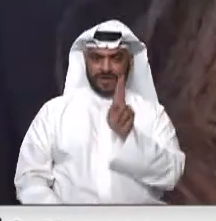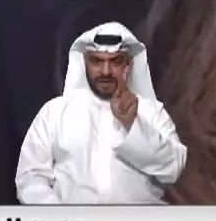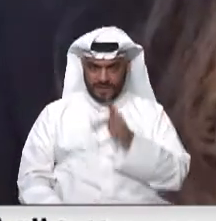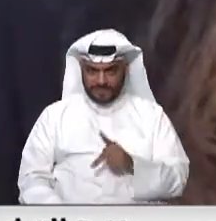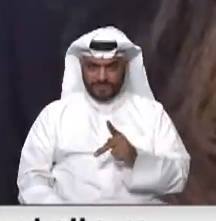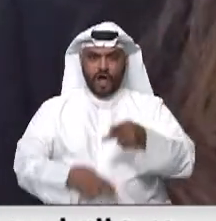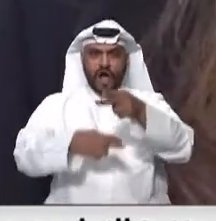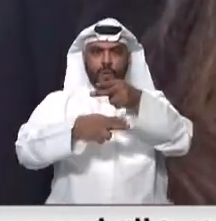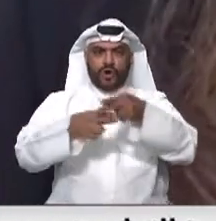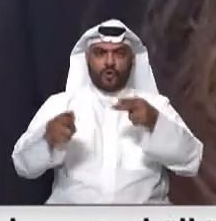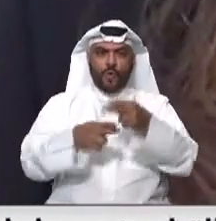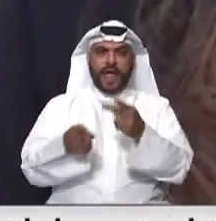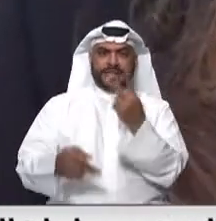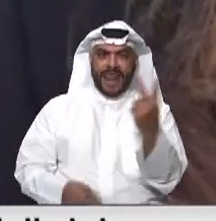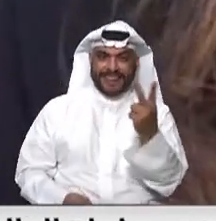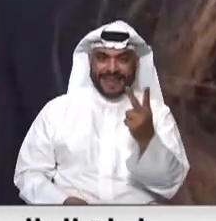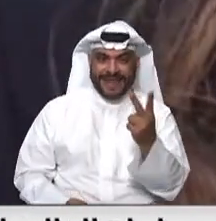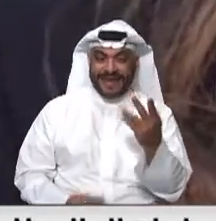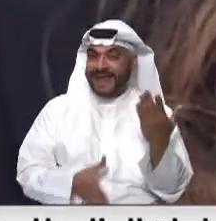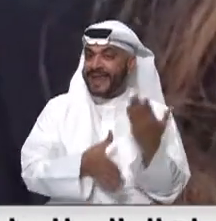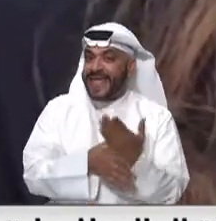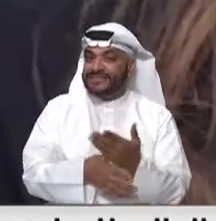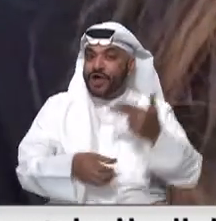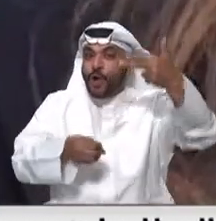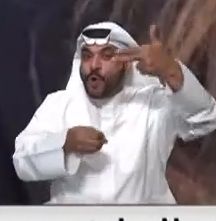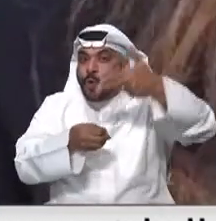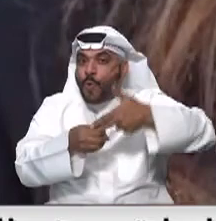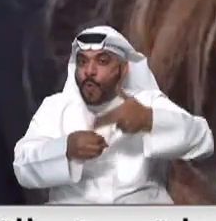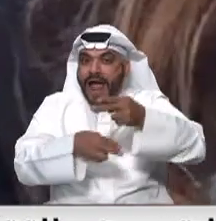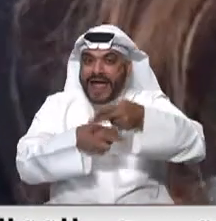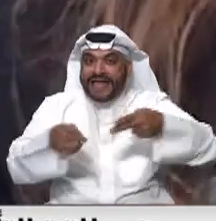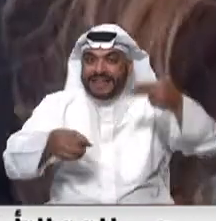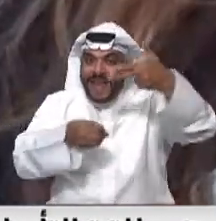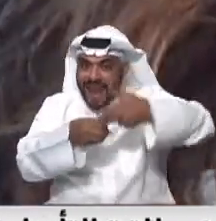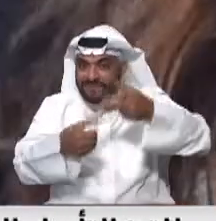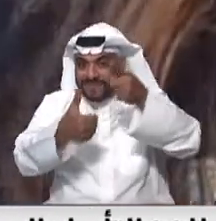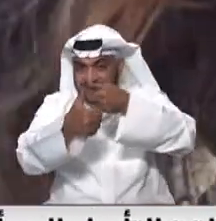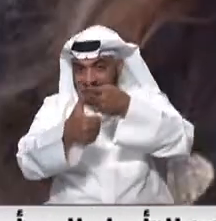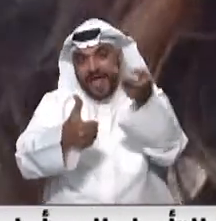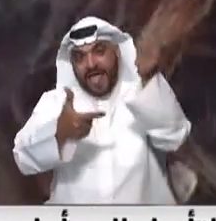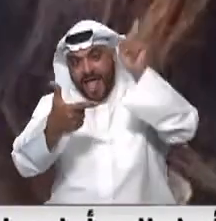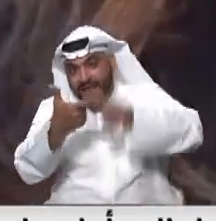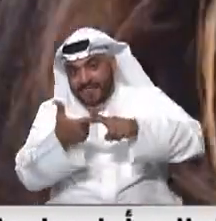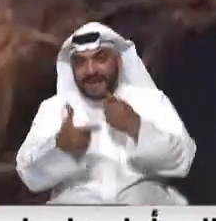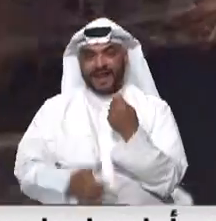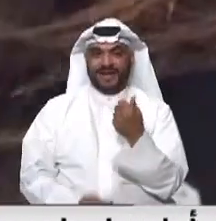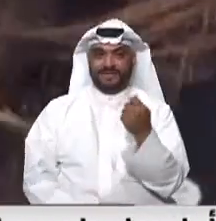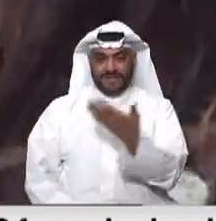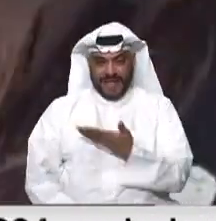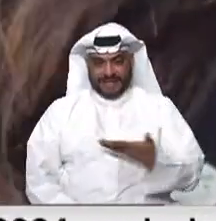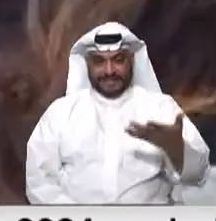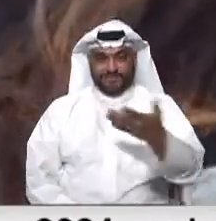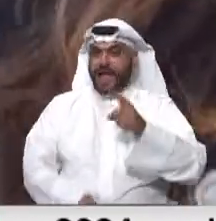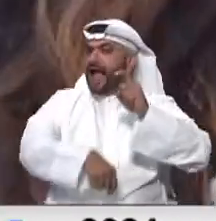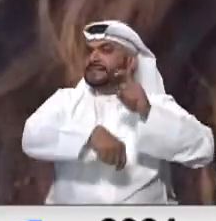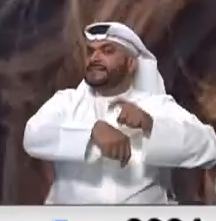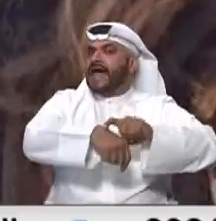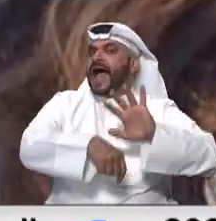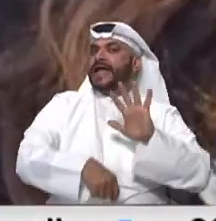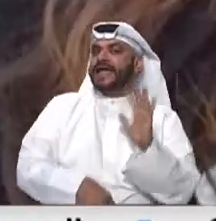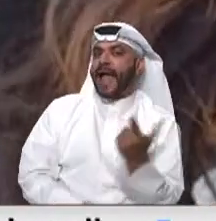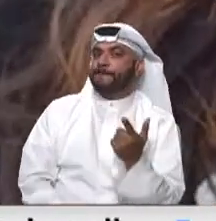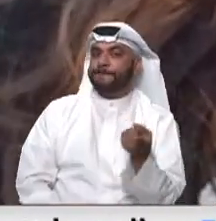لدولة الكويت. من المتوقع أن يجرى الحفل في الساعة 2:30 بتوقيت